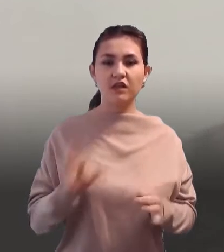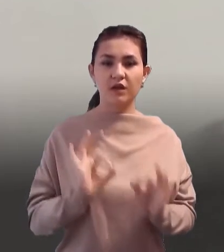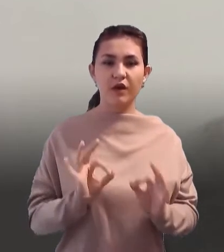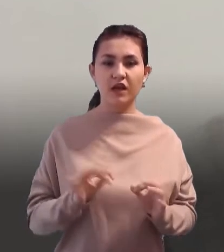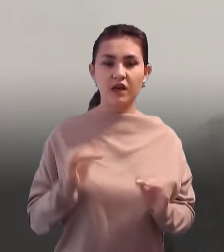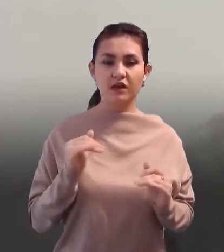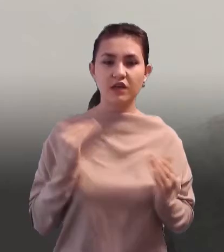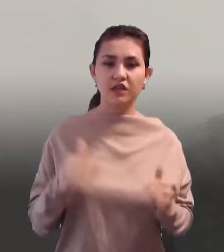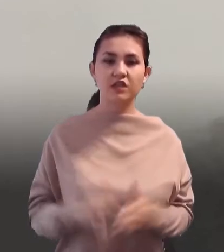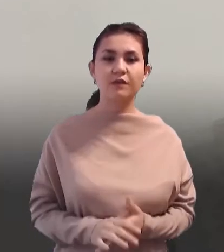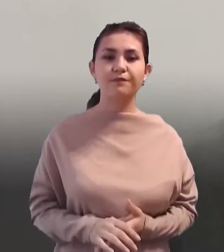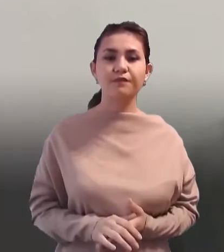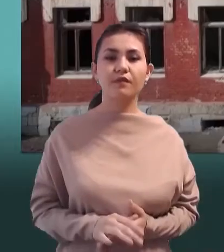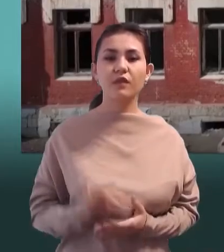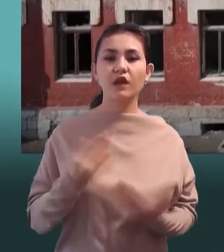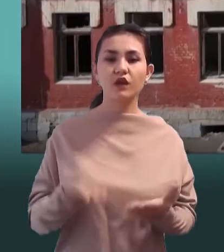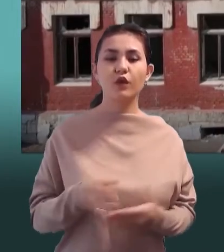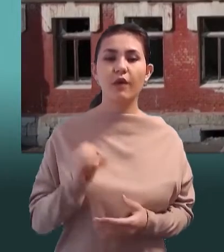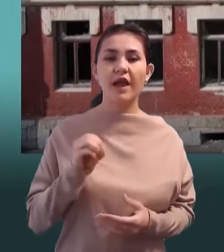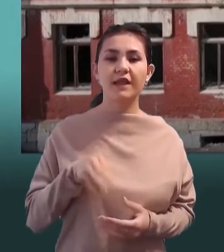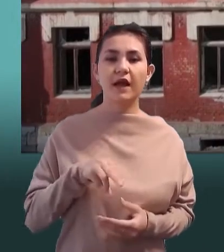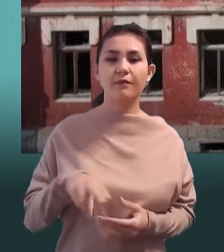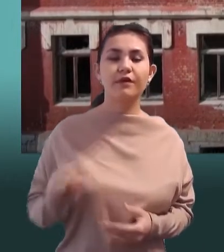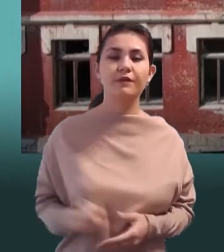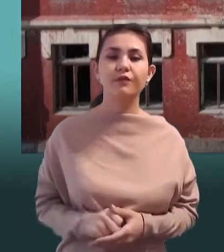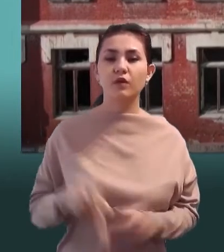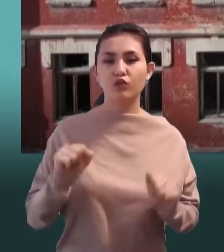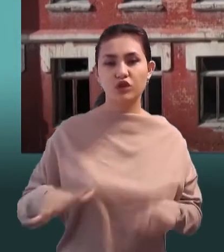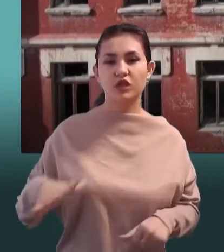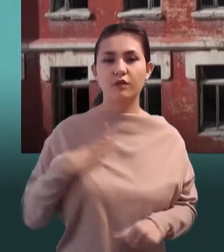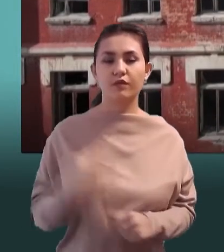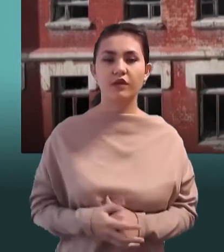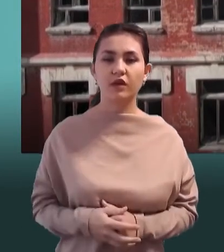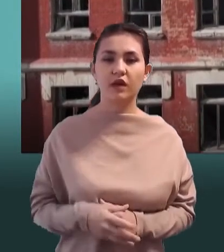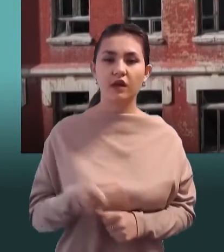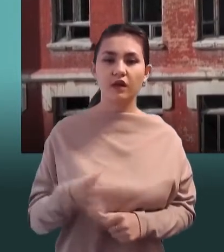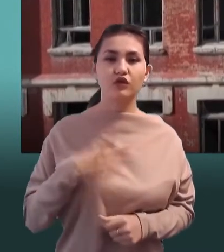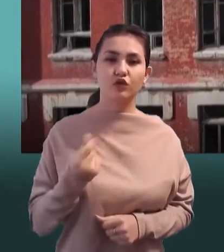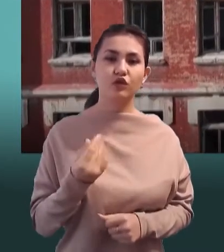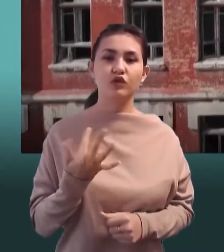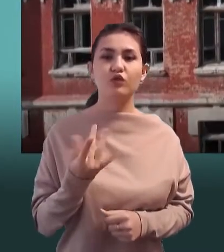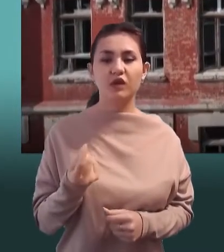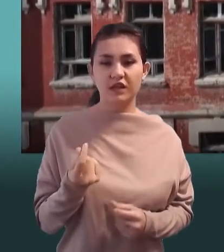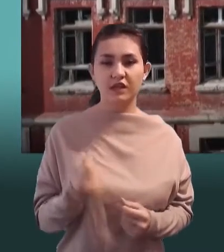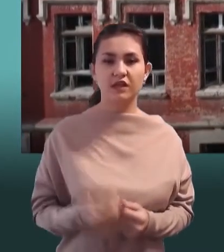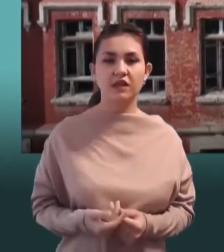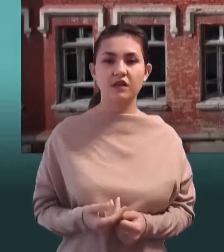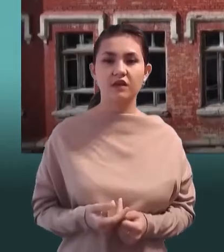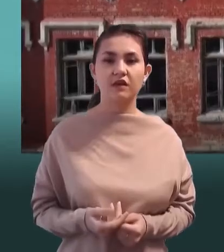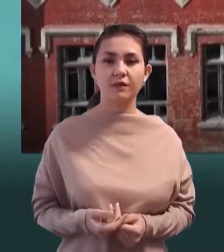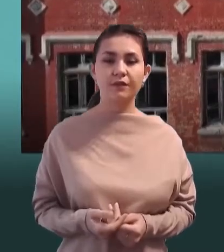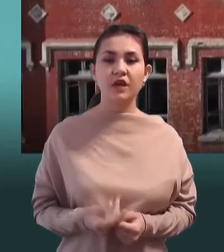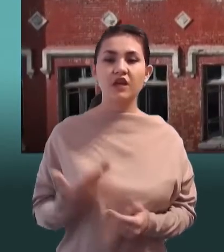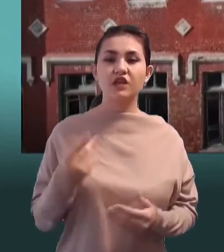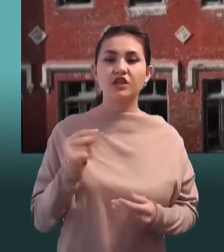Вот, и на том этапе, допустим, можно было там, ну, это стоило столько-то денег, да. Чем дальше,